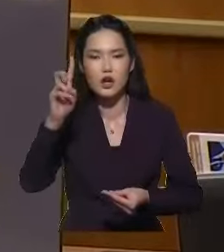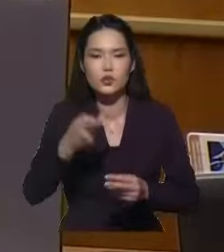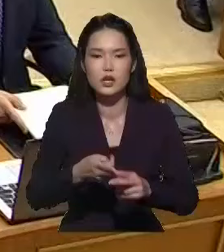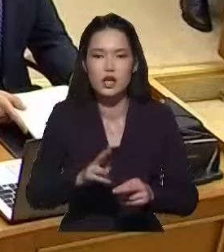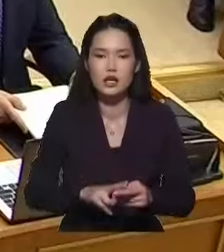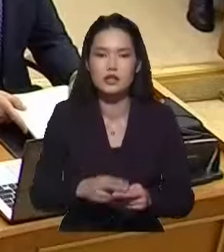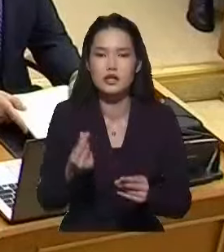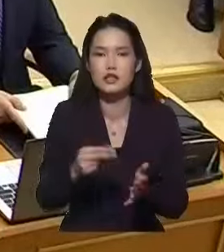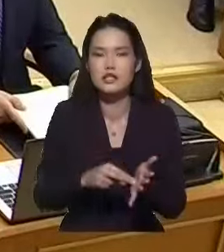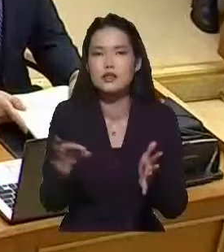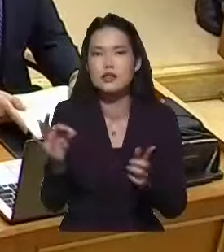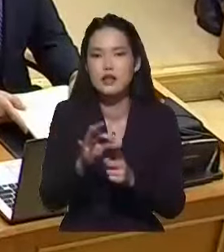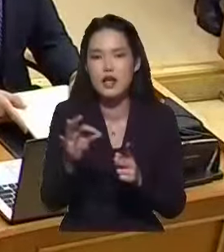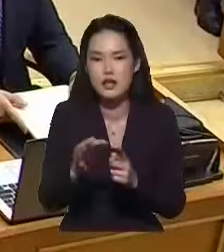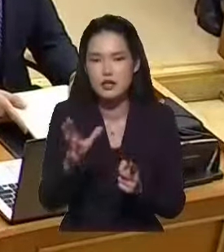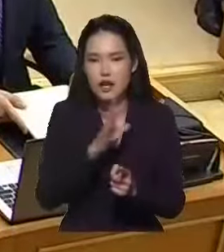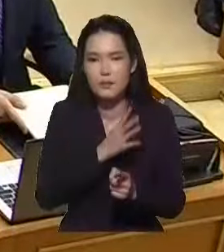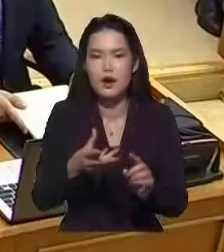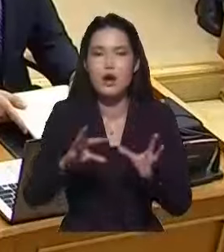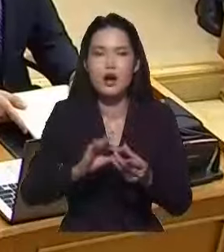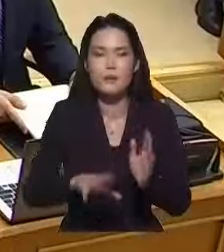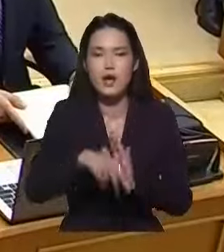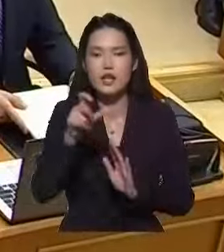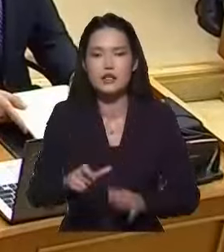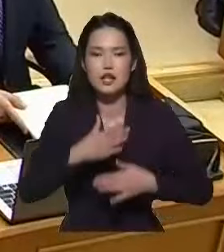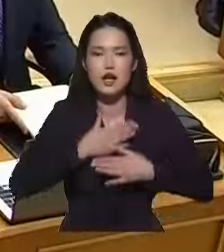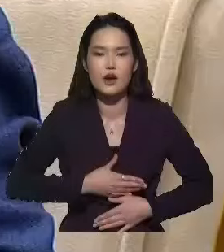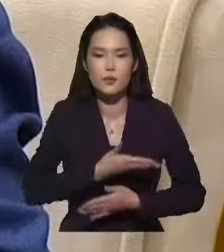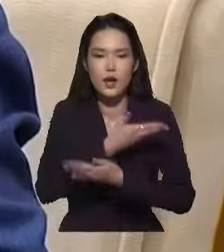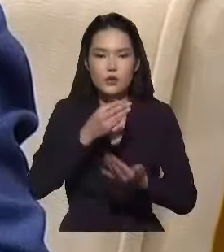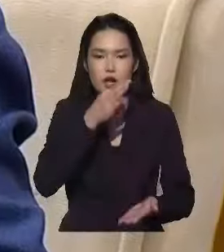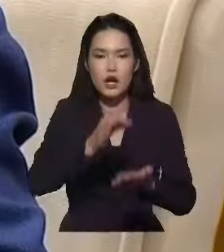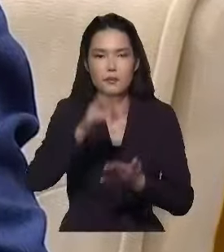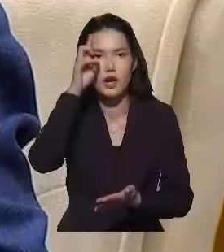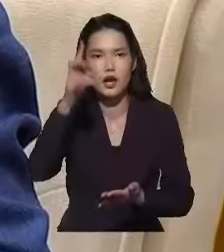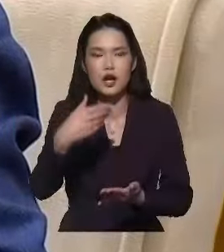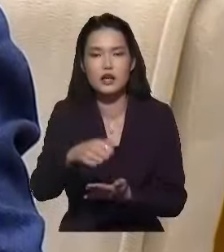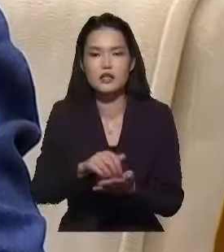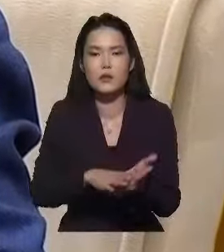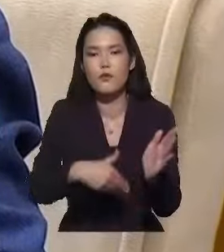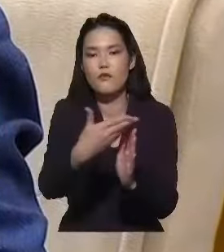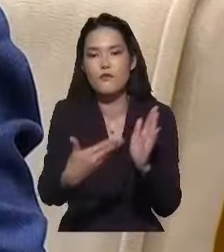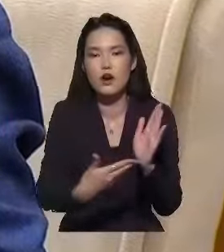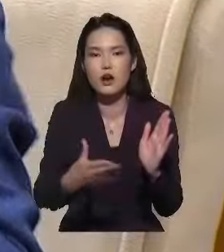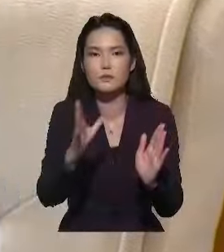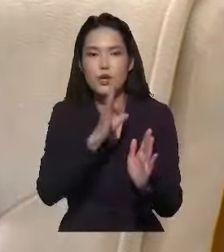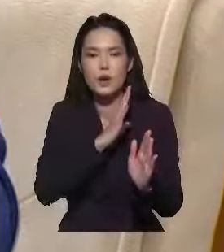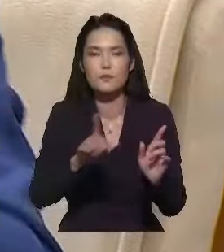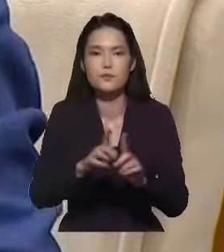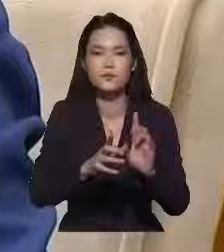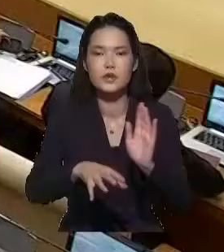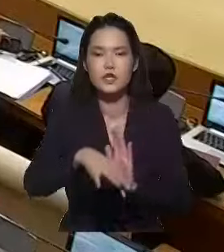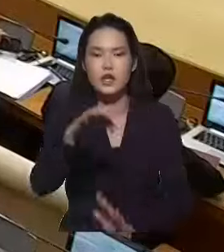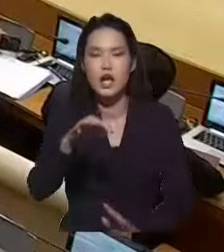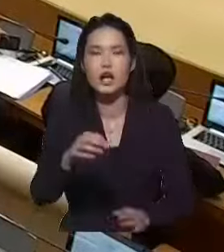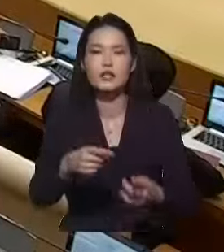на эти цели. В целом депутаты остались недовольны ответами чиновников на поставленные ими вопросы. Также народные избранники